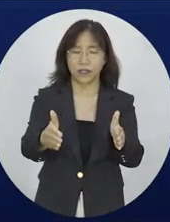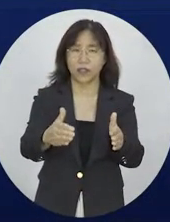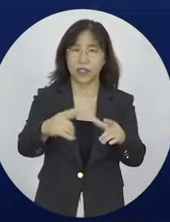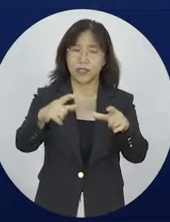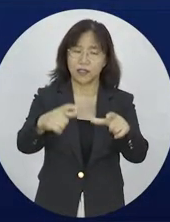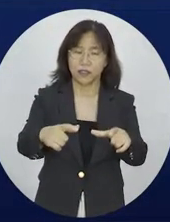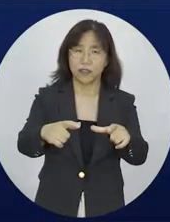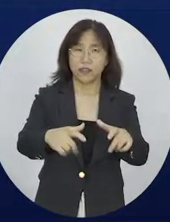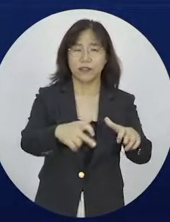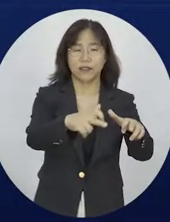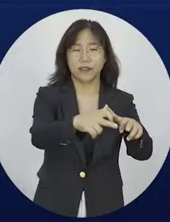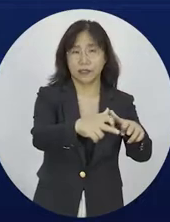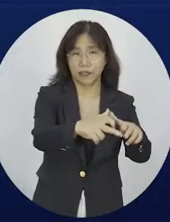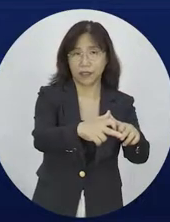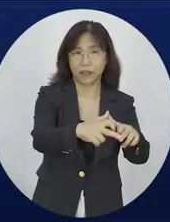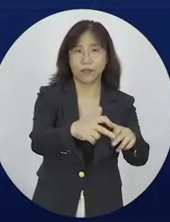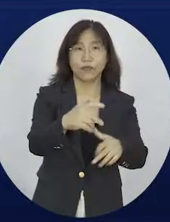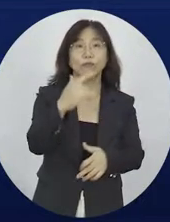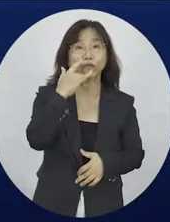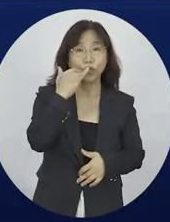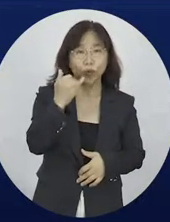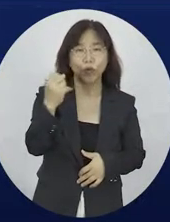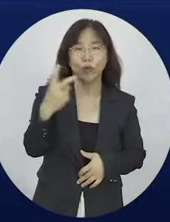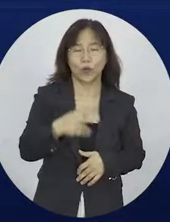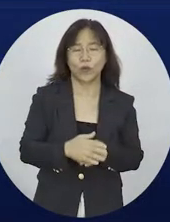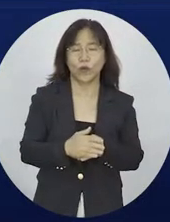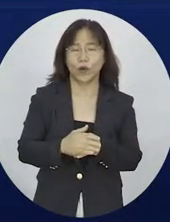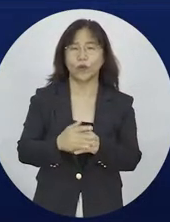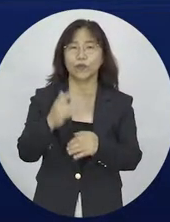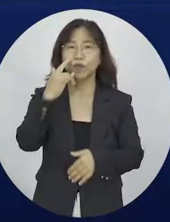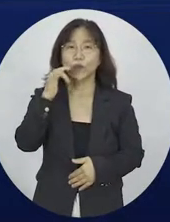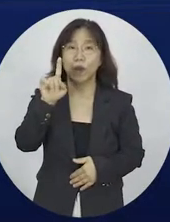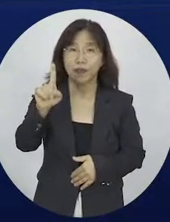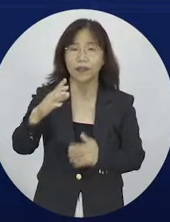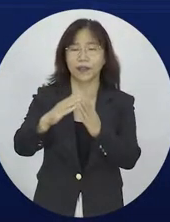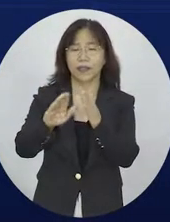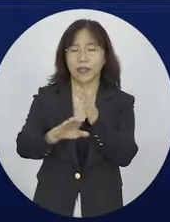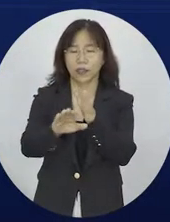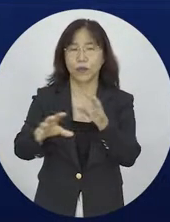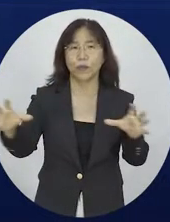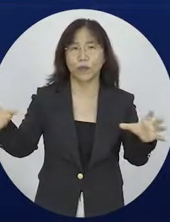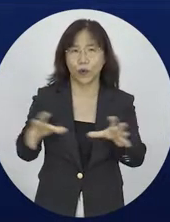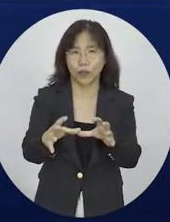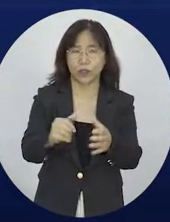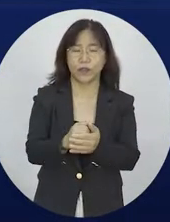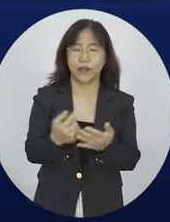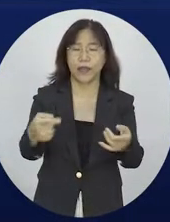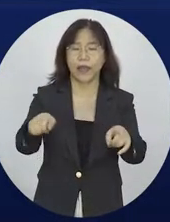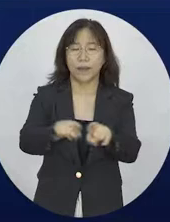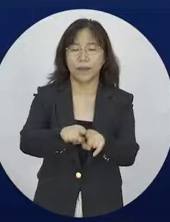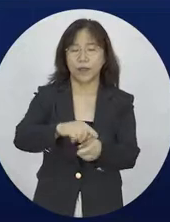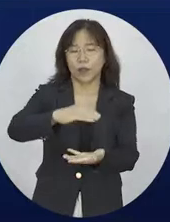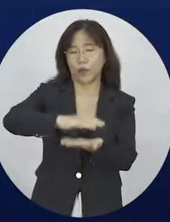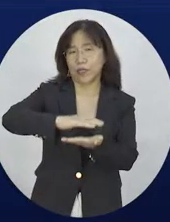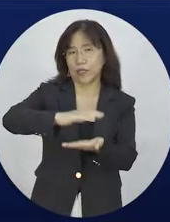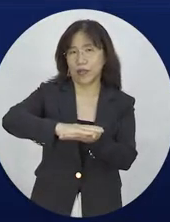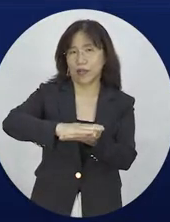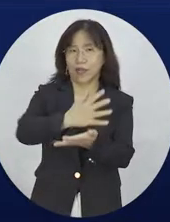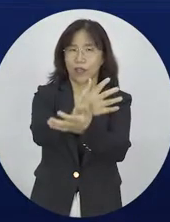장애 부모와 한부모 가정 청소년을 위한 가치 있는 먹거리, 가치 도시락 업무 협약식이 열렸습니다.